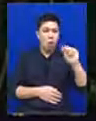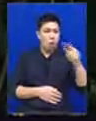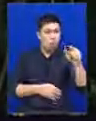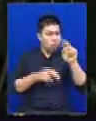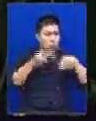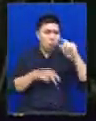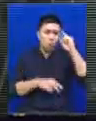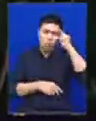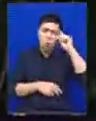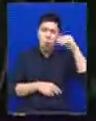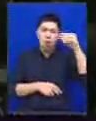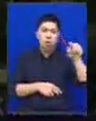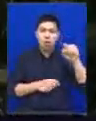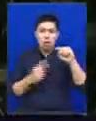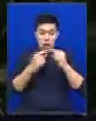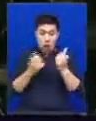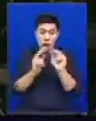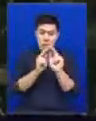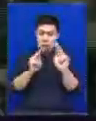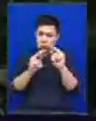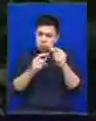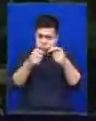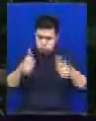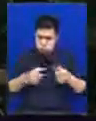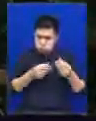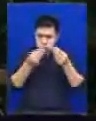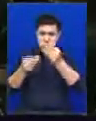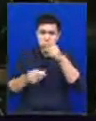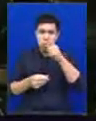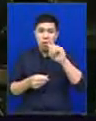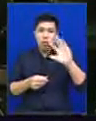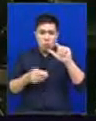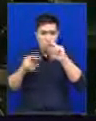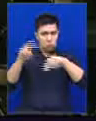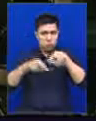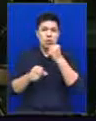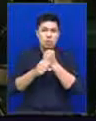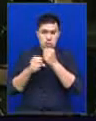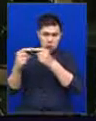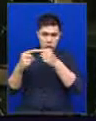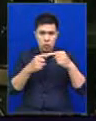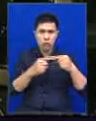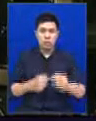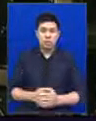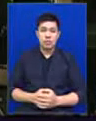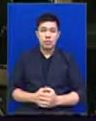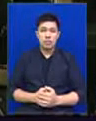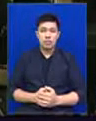าก่อนโดยหลังจากนี้คณะกรรมการตรวจสอบจะส่งเรื่องไปยังปปช.เพื่อพิจารณาต่อไ